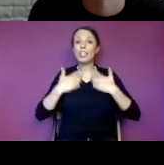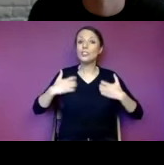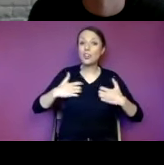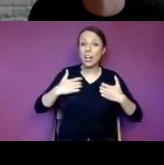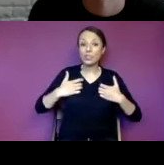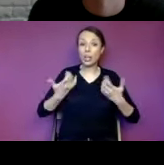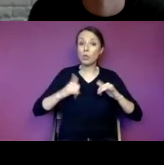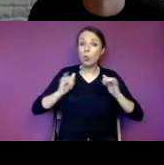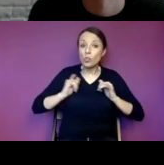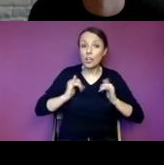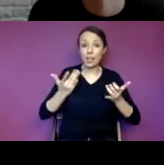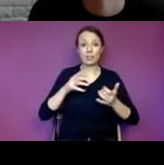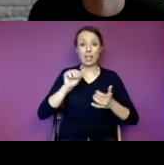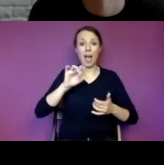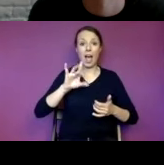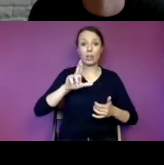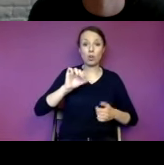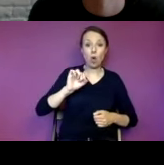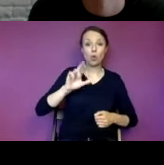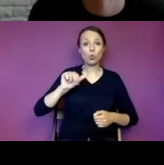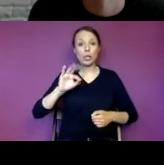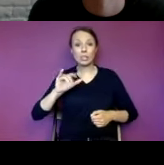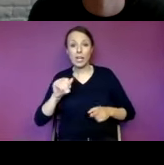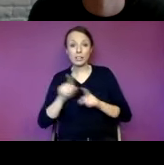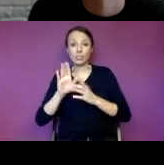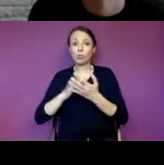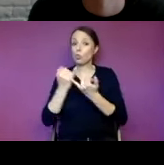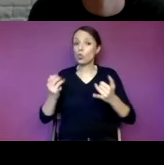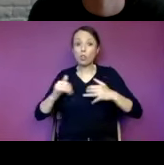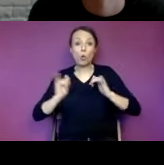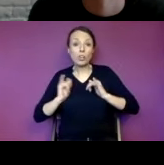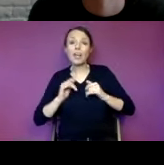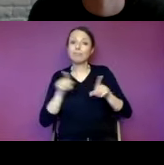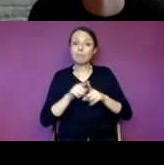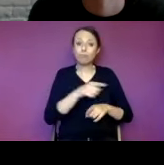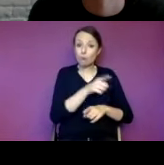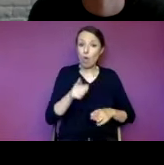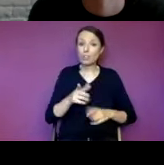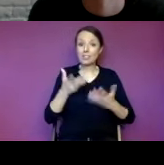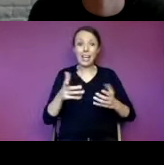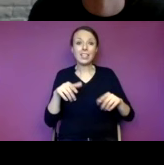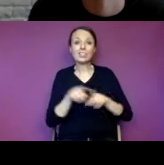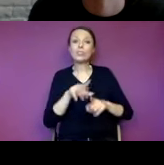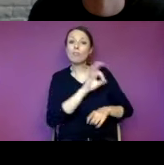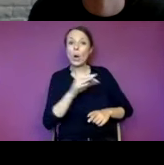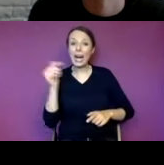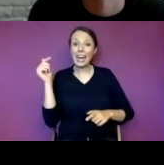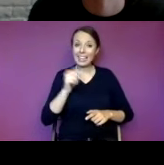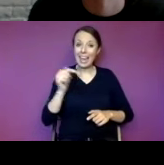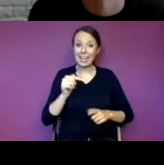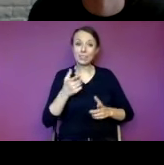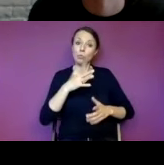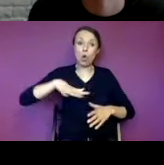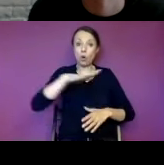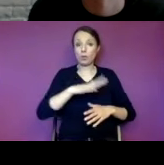turystyczne i jest też ich interesem jako osób mieszkających we wsi, żeby ta wieś tę swoją